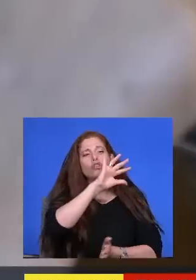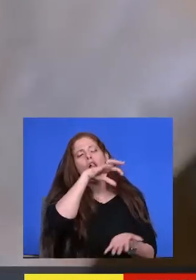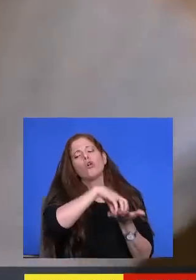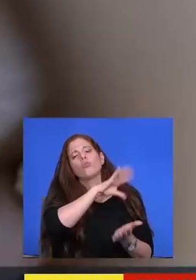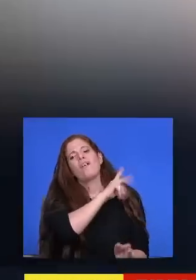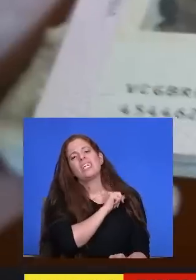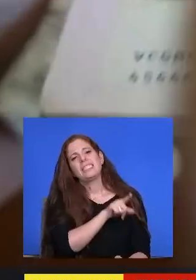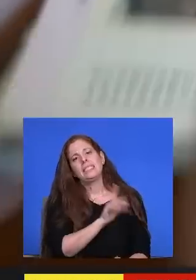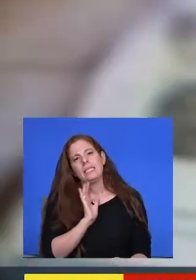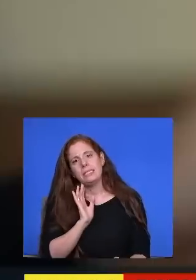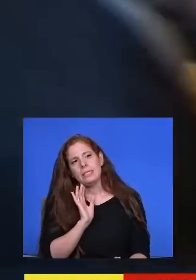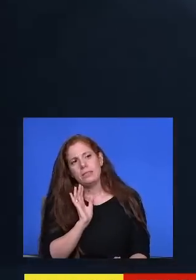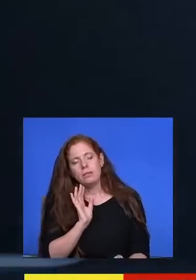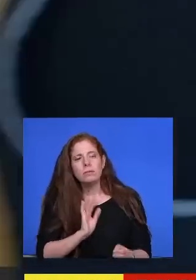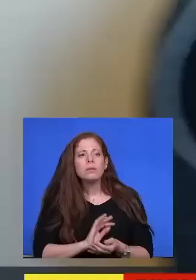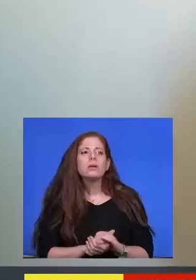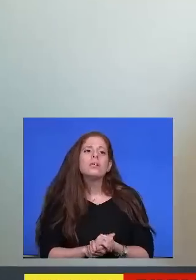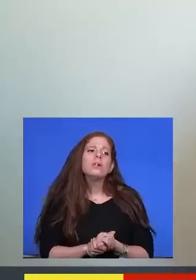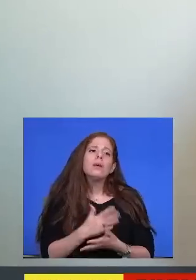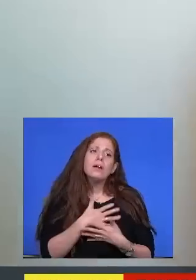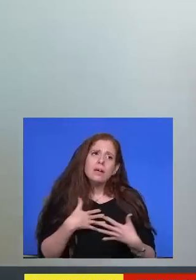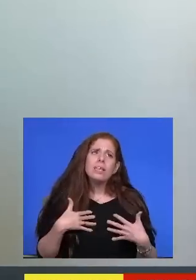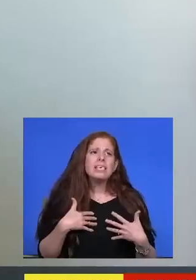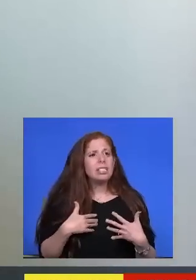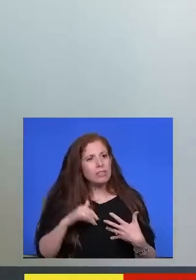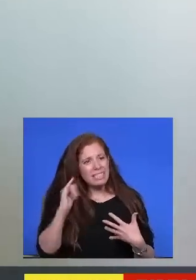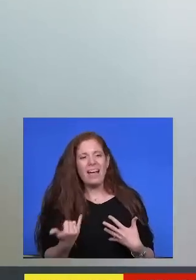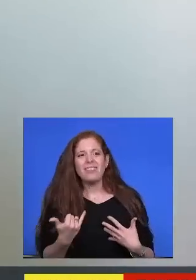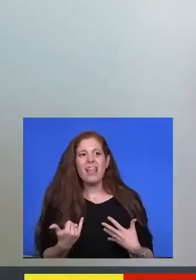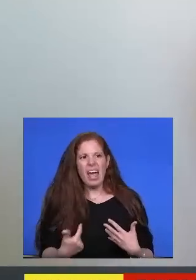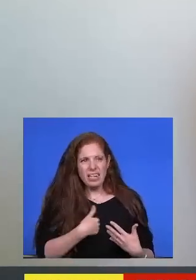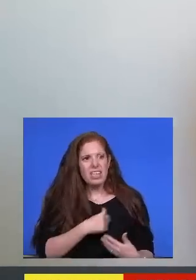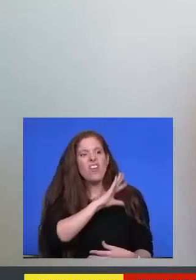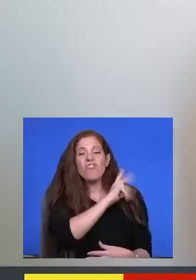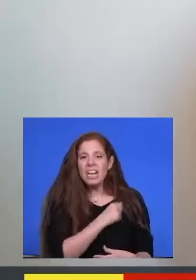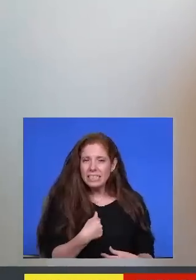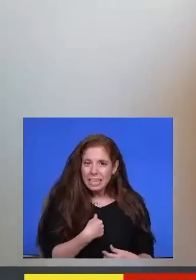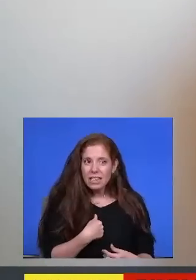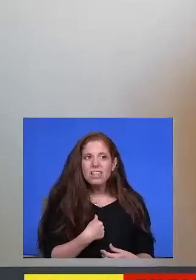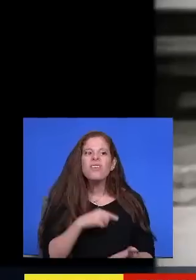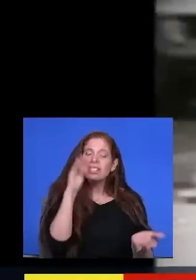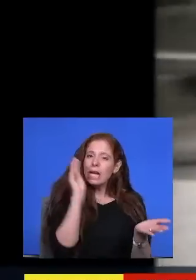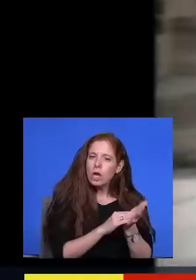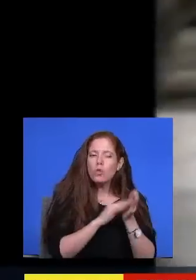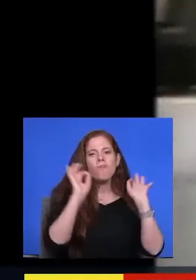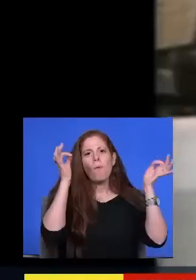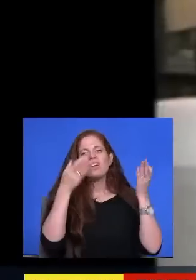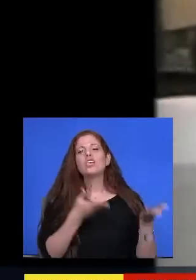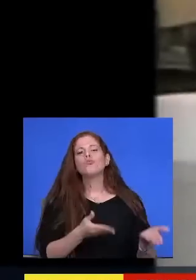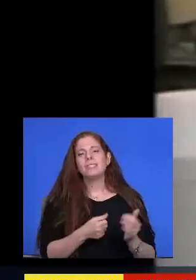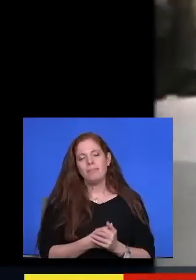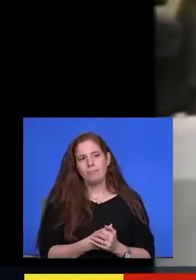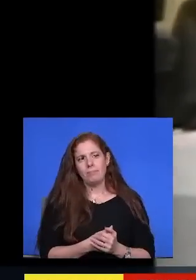أوثوريتي كان بالنسبة إلي يس أنا فلسطيني ومكتوبي بشكل رسمي